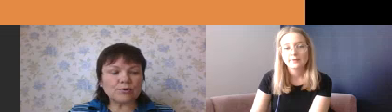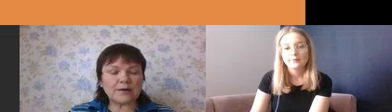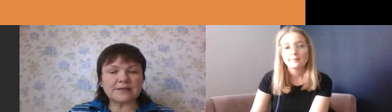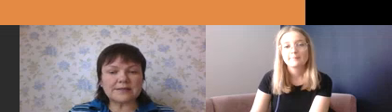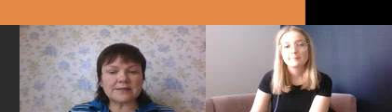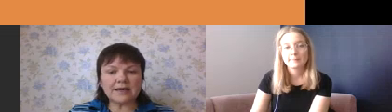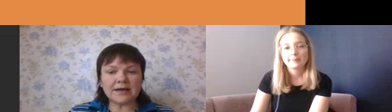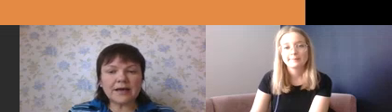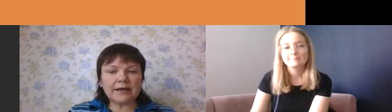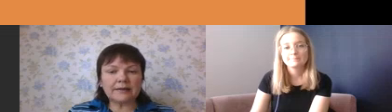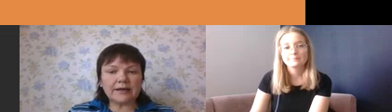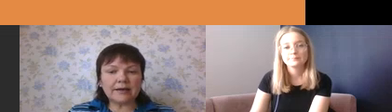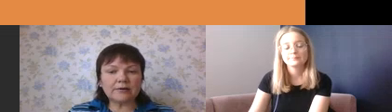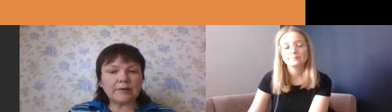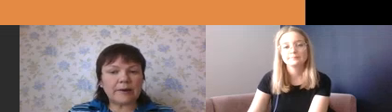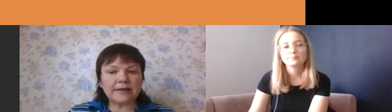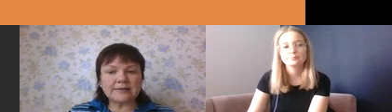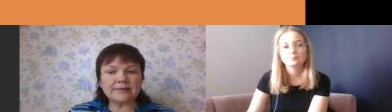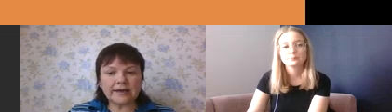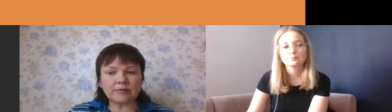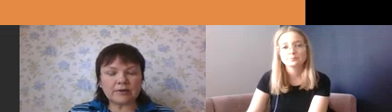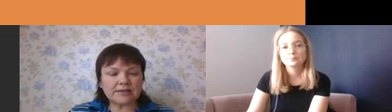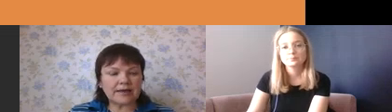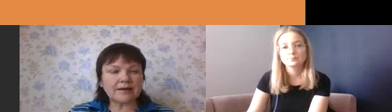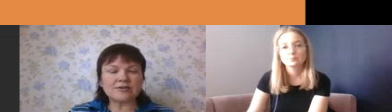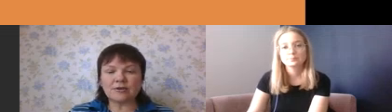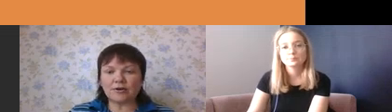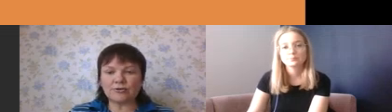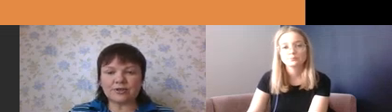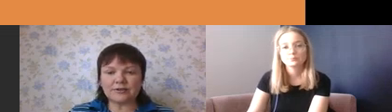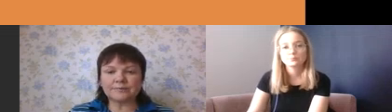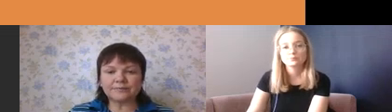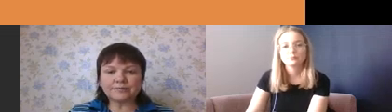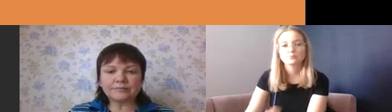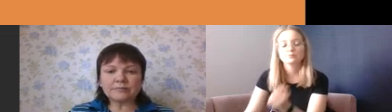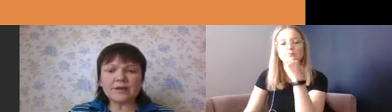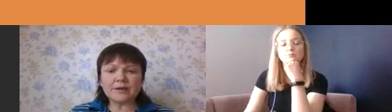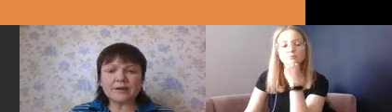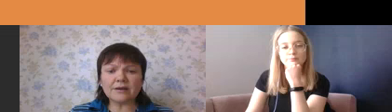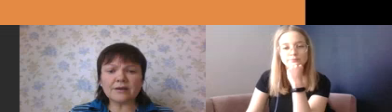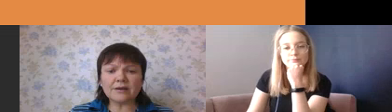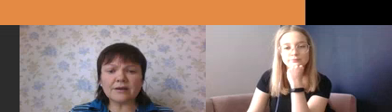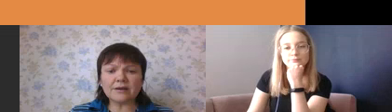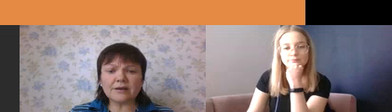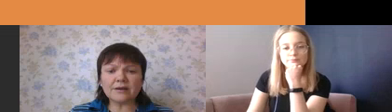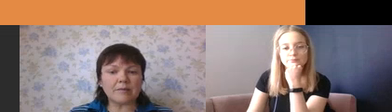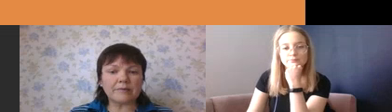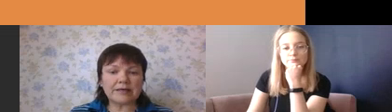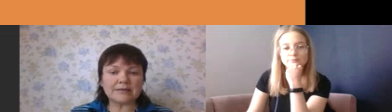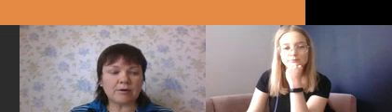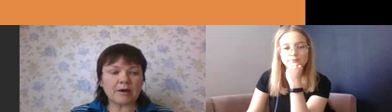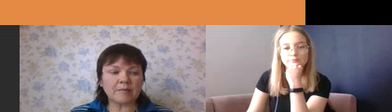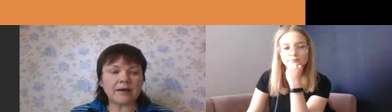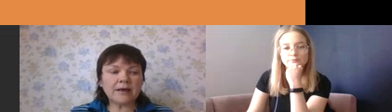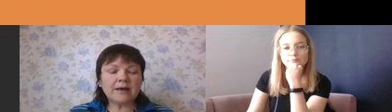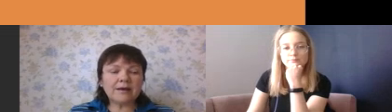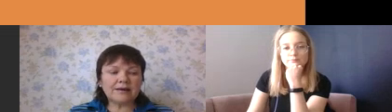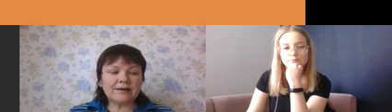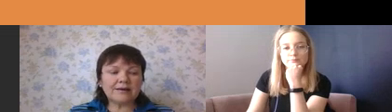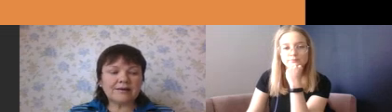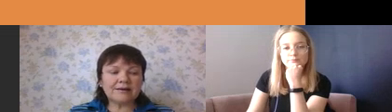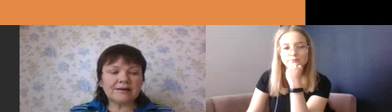Ja kasuks tuleb siin see, et tegelikult meil on päris keeruline see ennast analüüsida ja öelda, et no kes me siis oleme, millised me